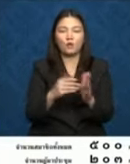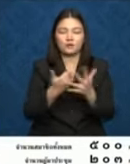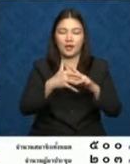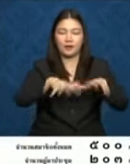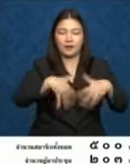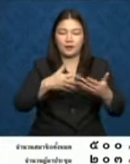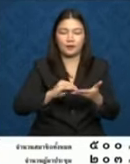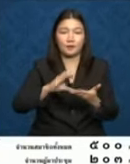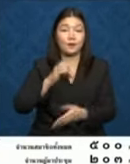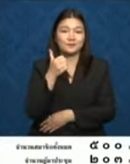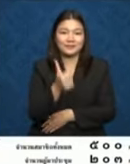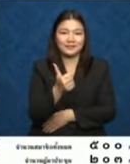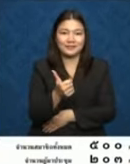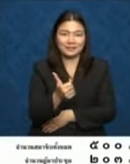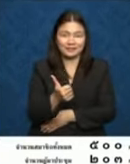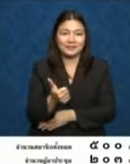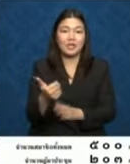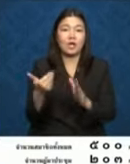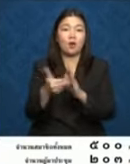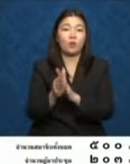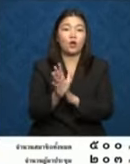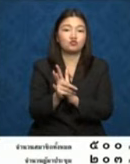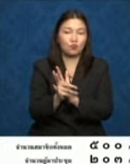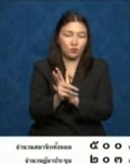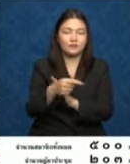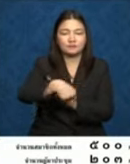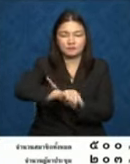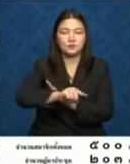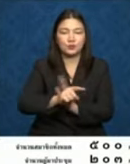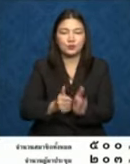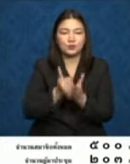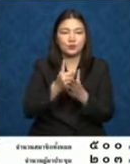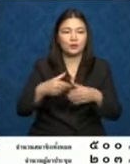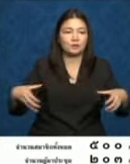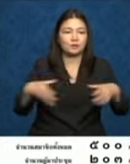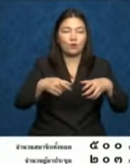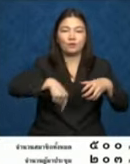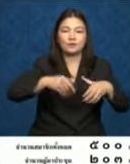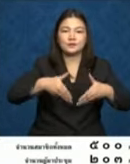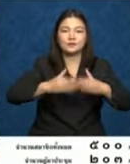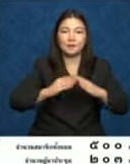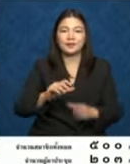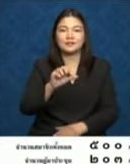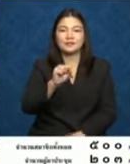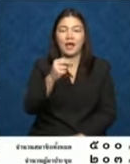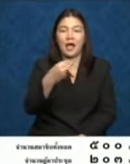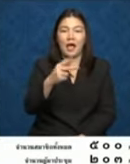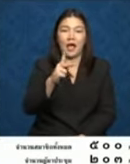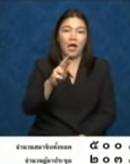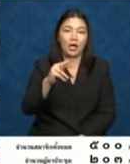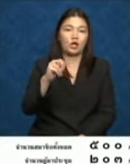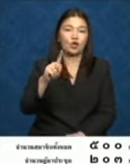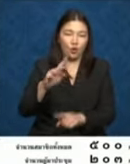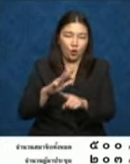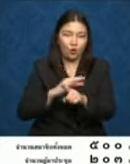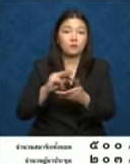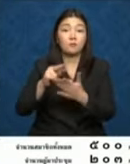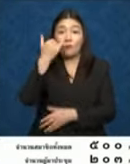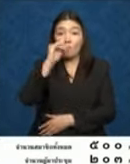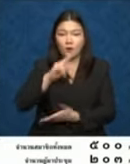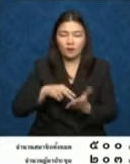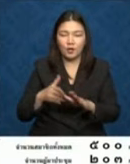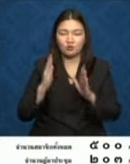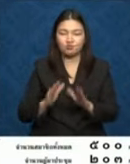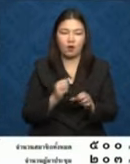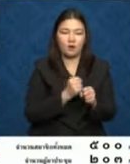กษตรกรโคนมจังหวัดชลบุรีก็ได้รวมตัวกันค่ะจัดตั้งเป็นสหกรณ์โคนมบ้านบึงขึ้นเพื่อรวบรวมน้ำนมดิบในจังหวัด